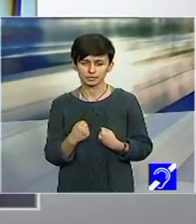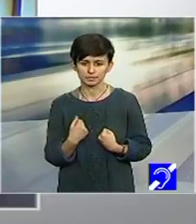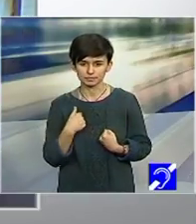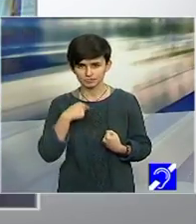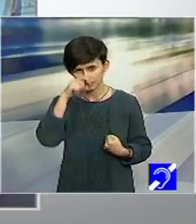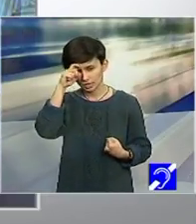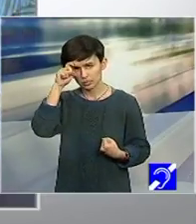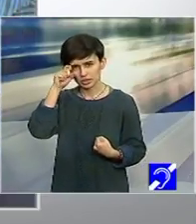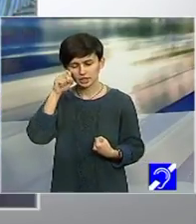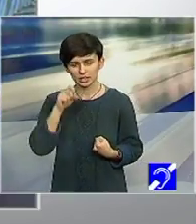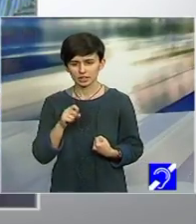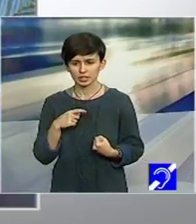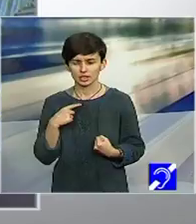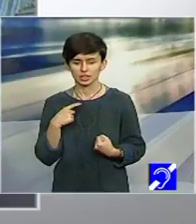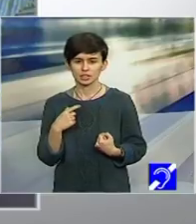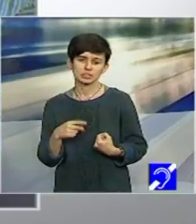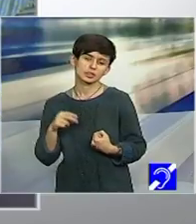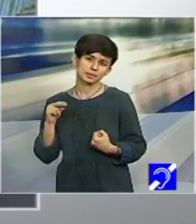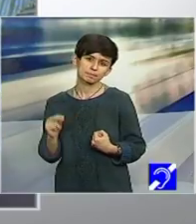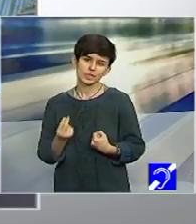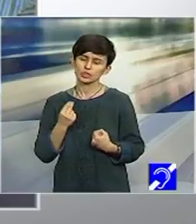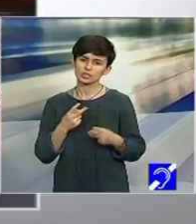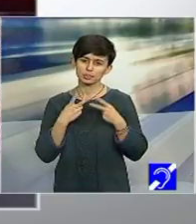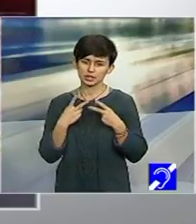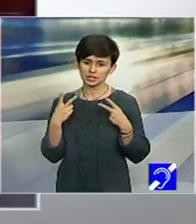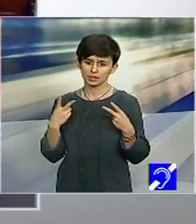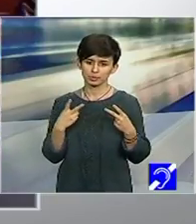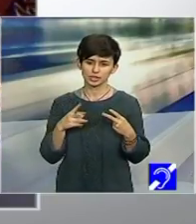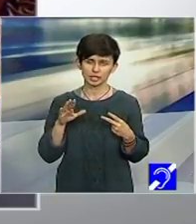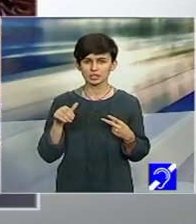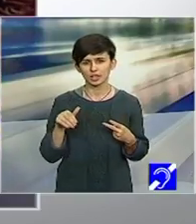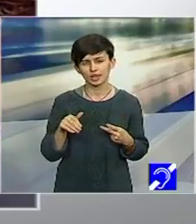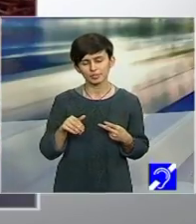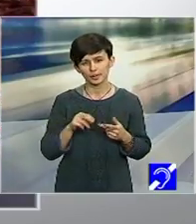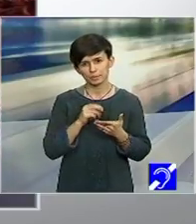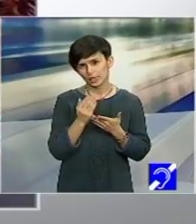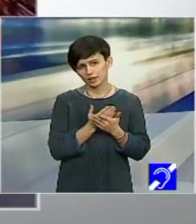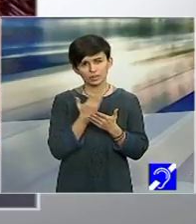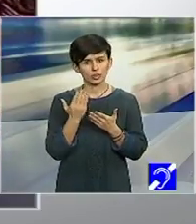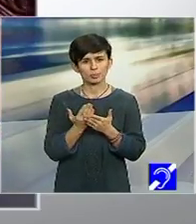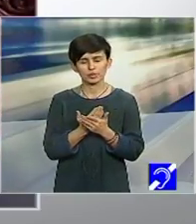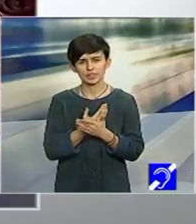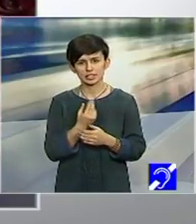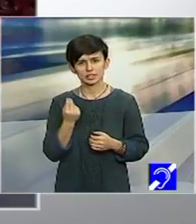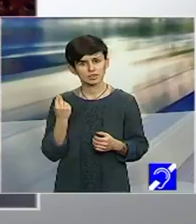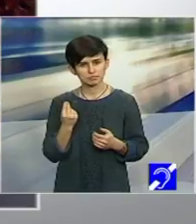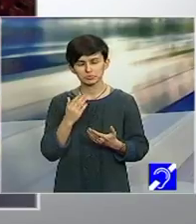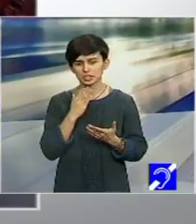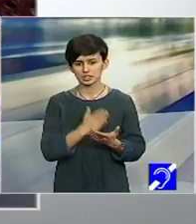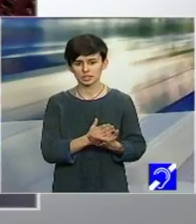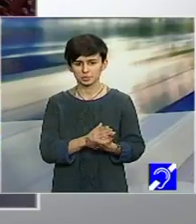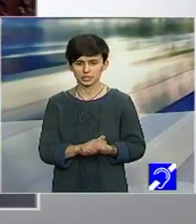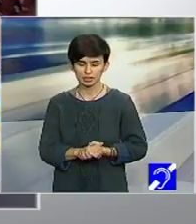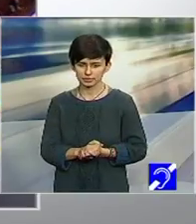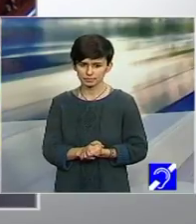cred că este extraordinar de important de a avea o narațiune bine pusă la punct.